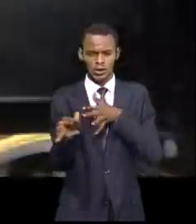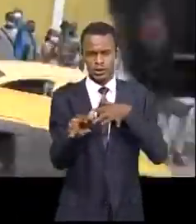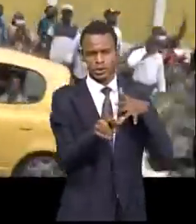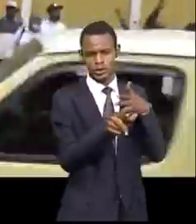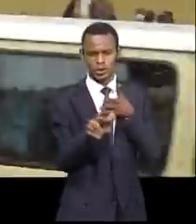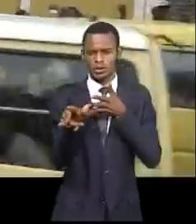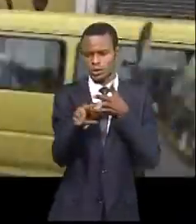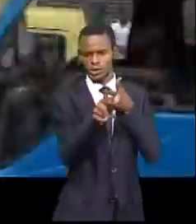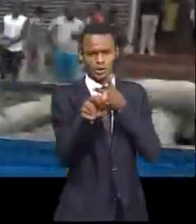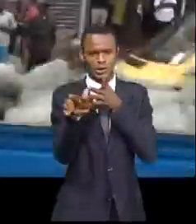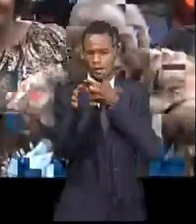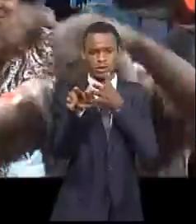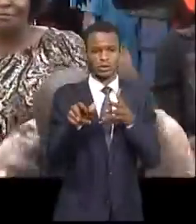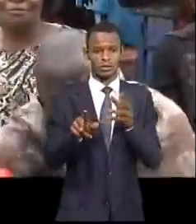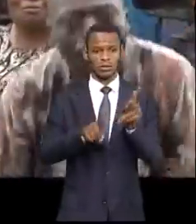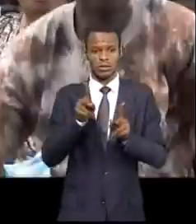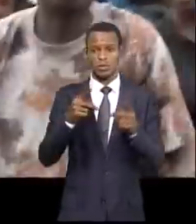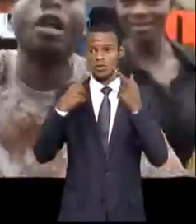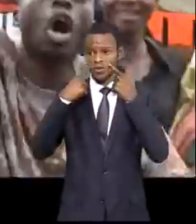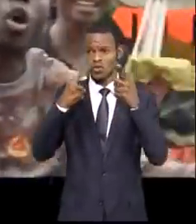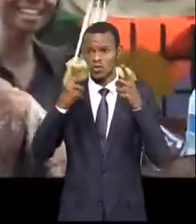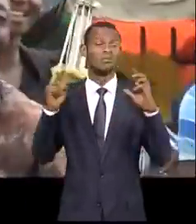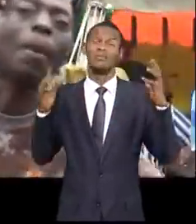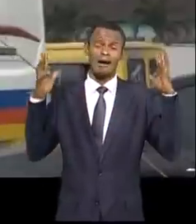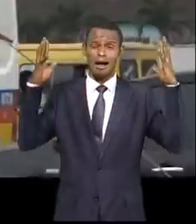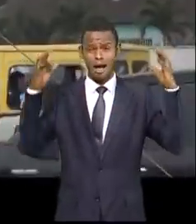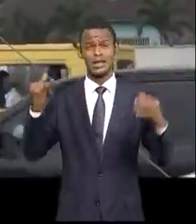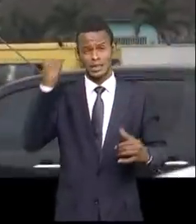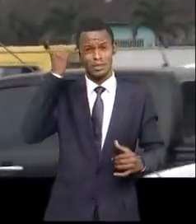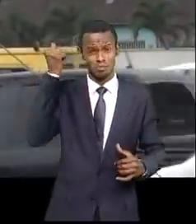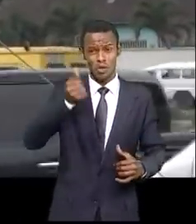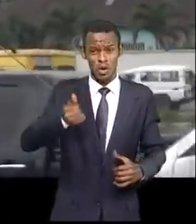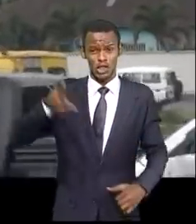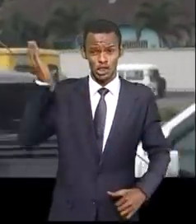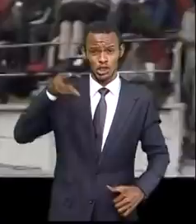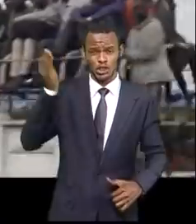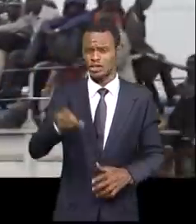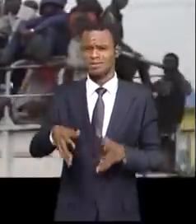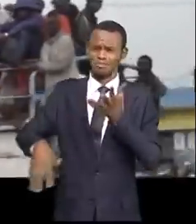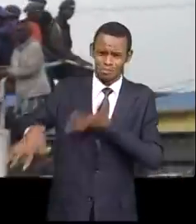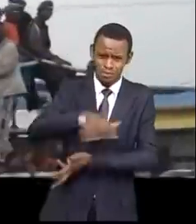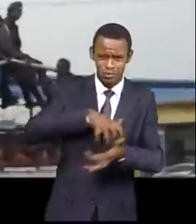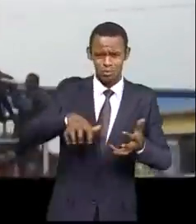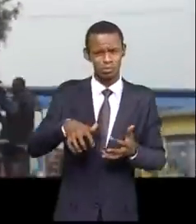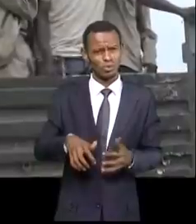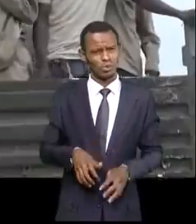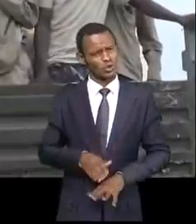de la population qui a salué cette initiative de lutte contre les bandes et pistes mme et la criminalité urbaine habillés en tenues des